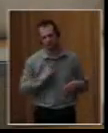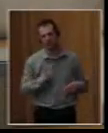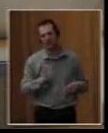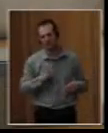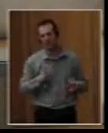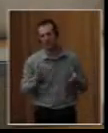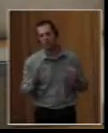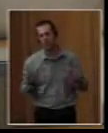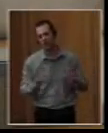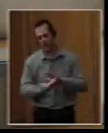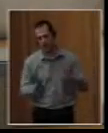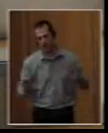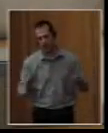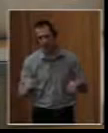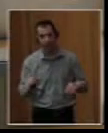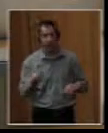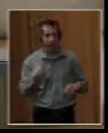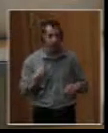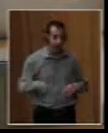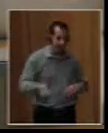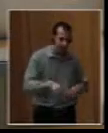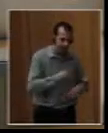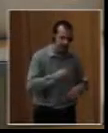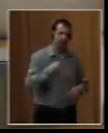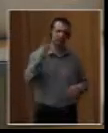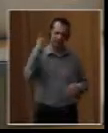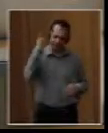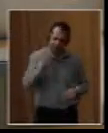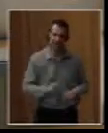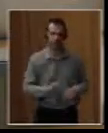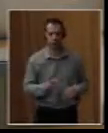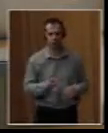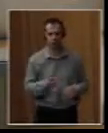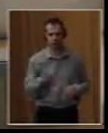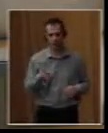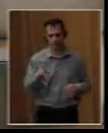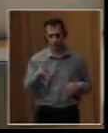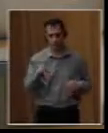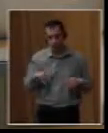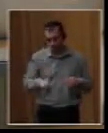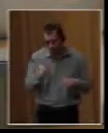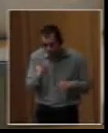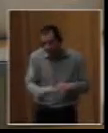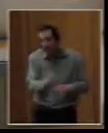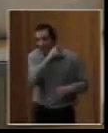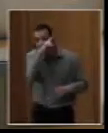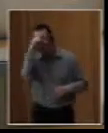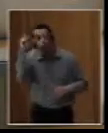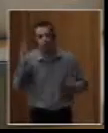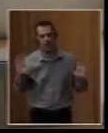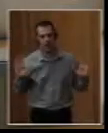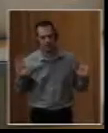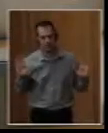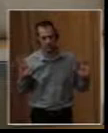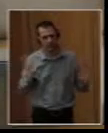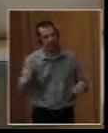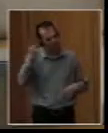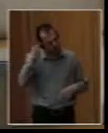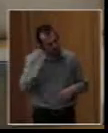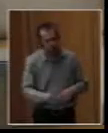Έχουμε όμως και πλήρη συνέστηση των δυσκολιών και των προβλημάτων